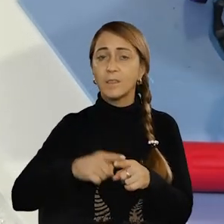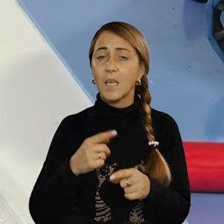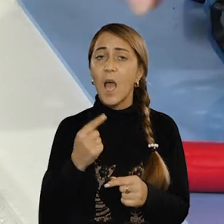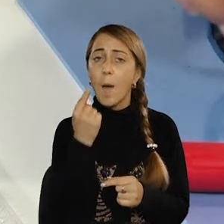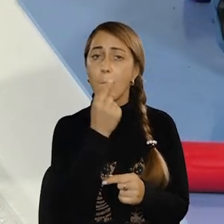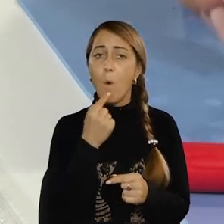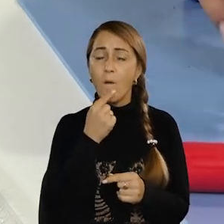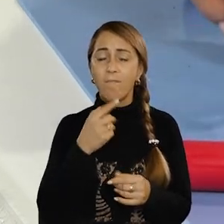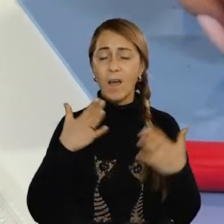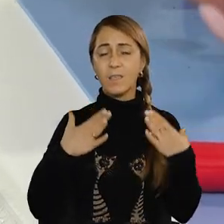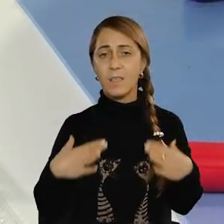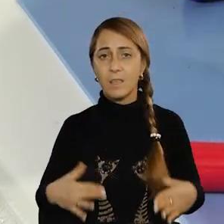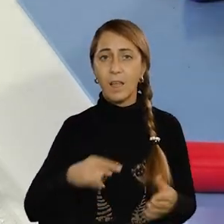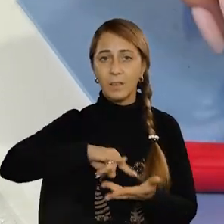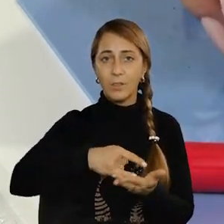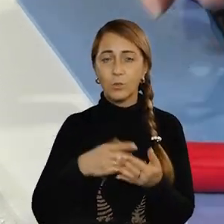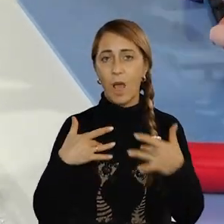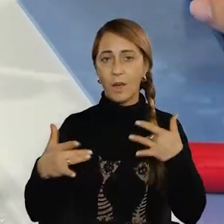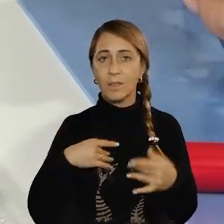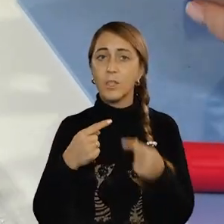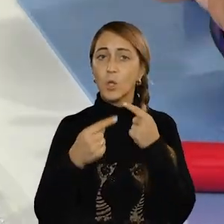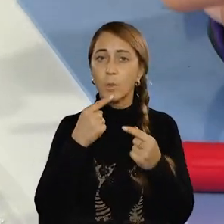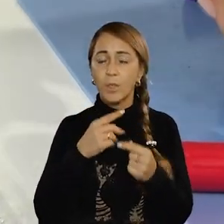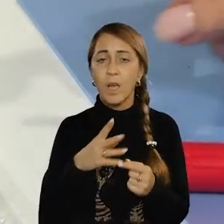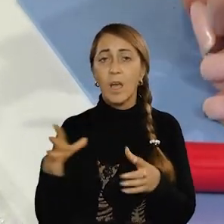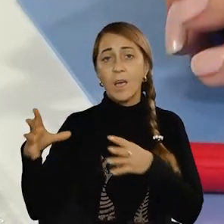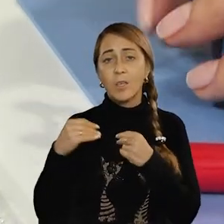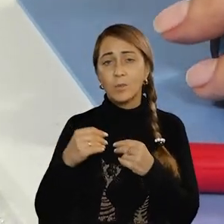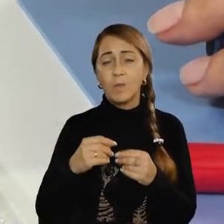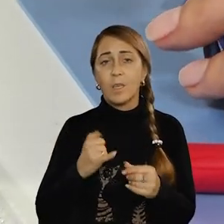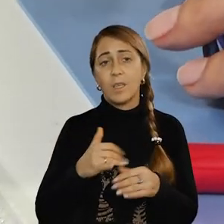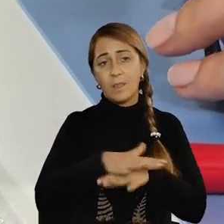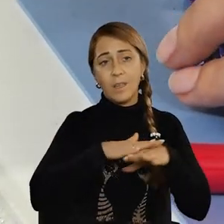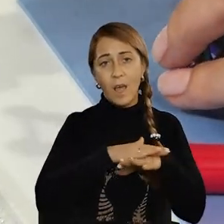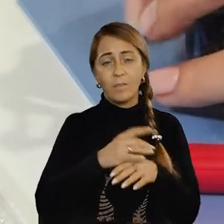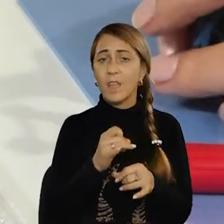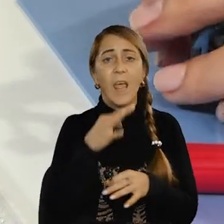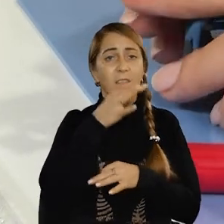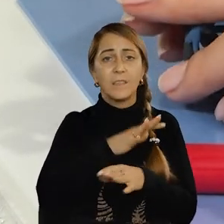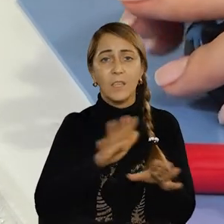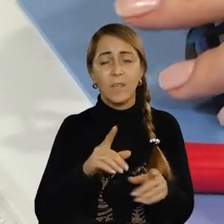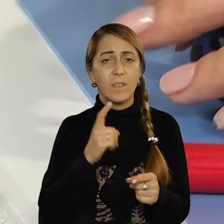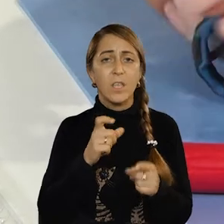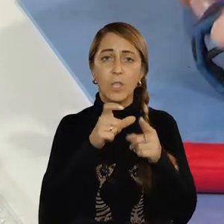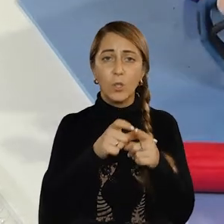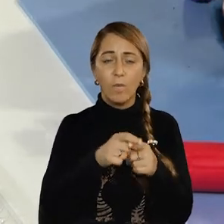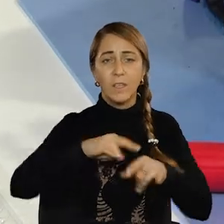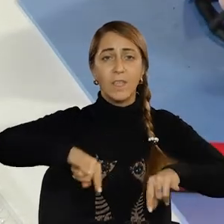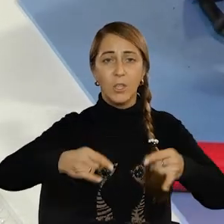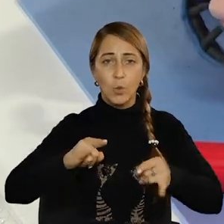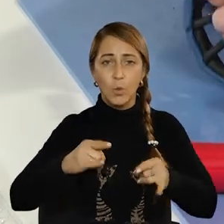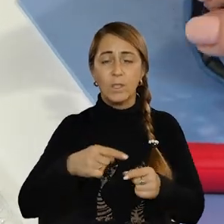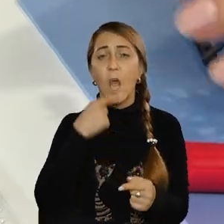мова тіла. Танцюючи, артисти розмовляють один із одним та публікою. Не сказавши ані слова,